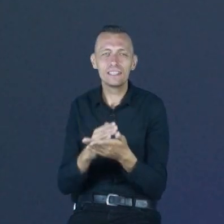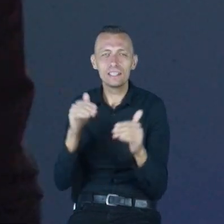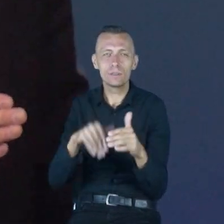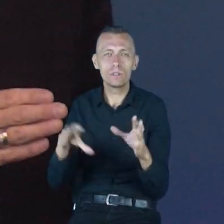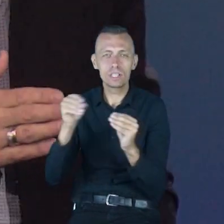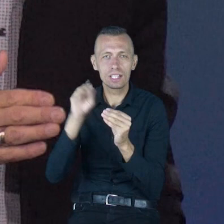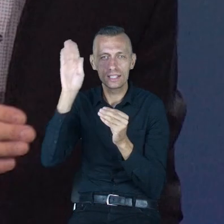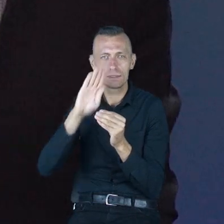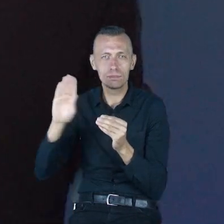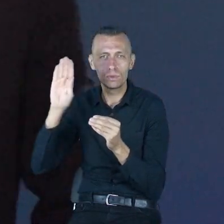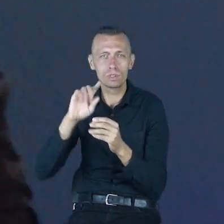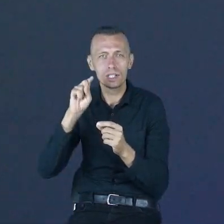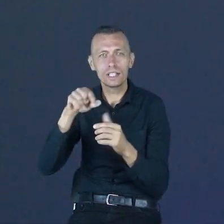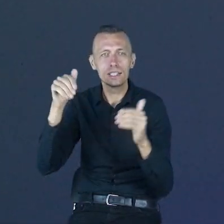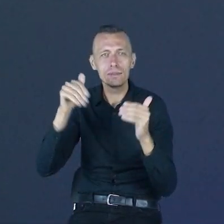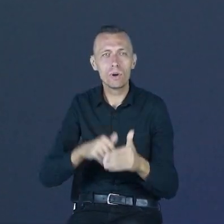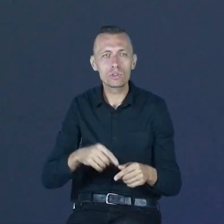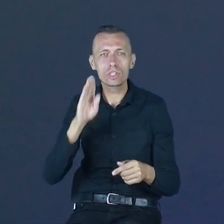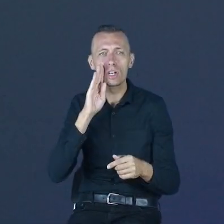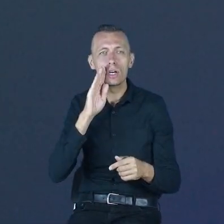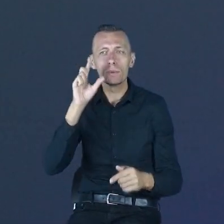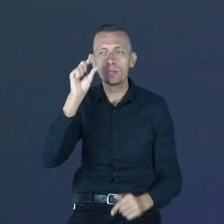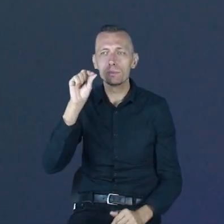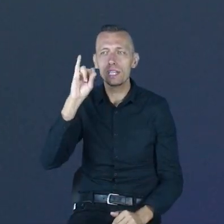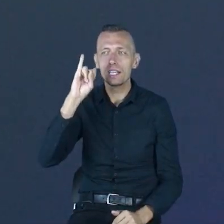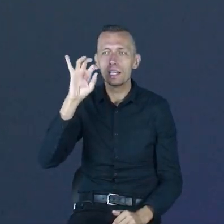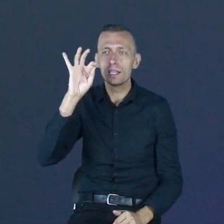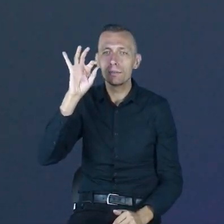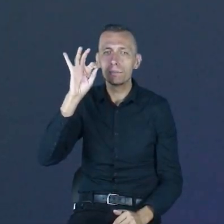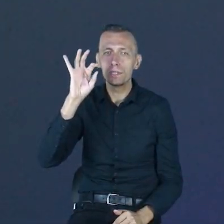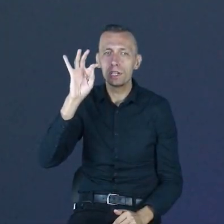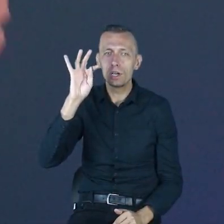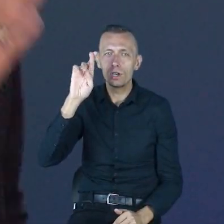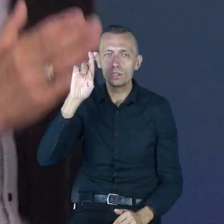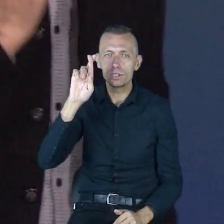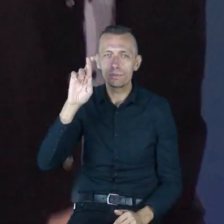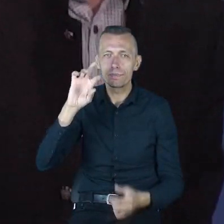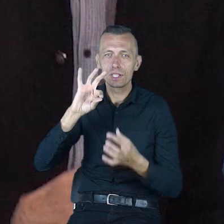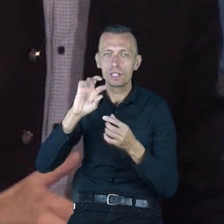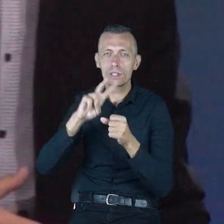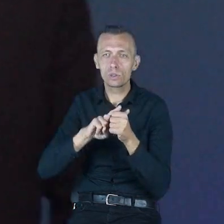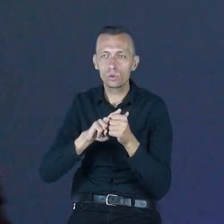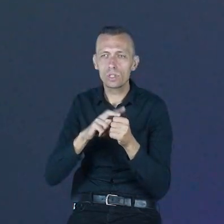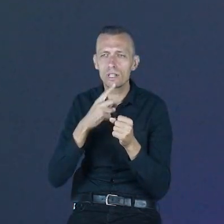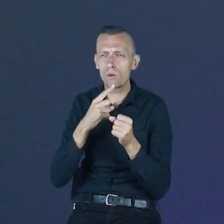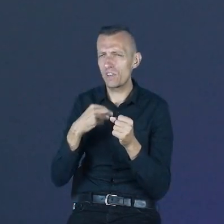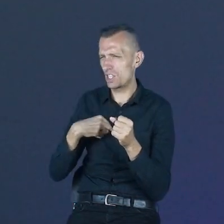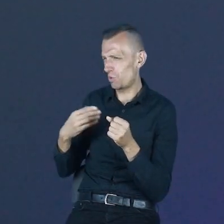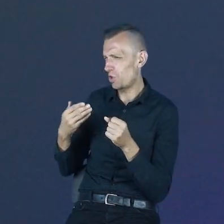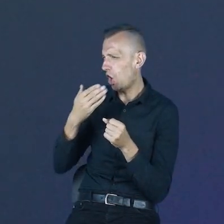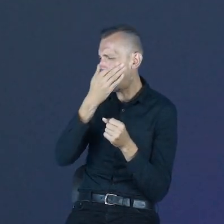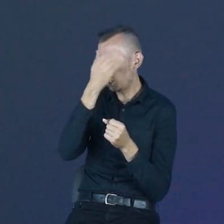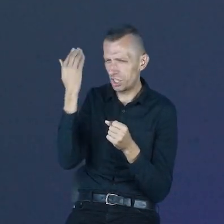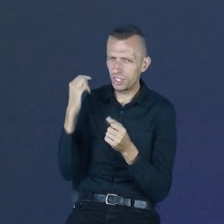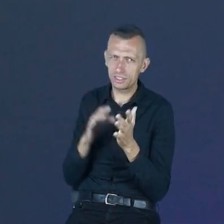Piotr, który się zaparł Jezusa w godzinie kryzysu. Jesteś w stanie jak Piotr w emocjach